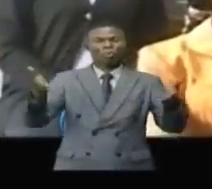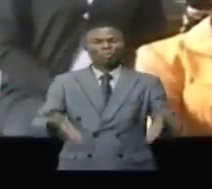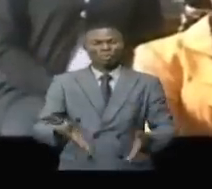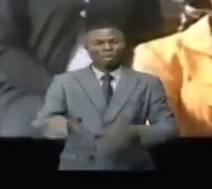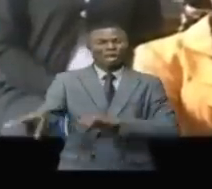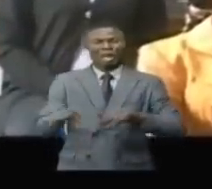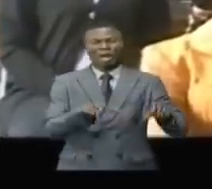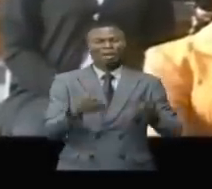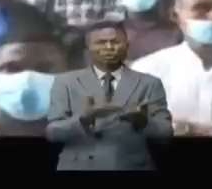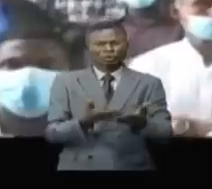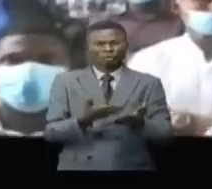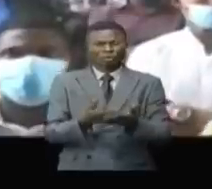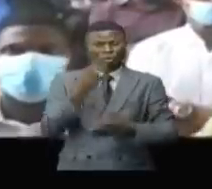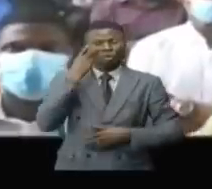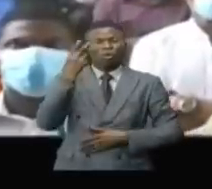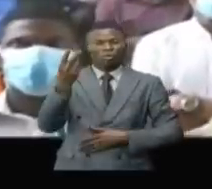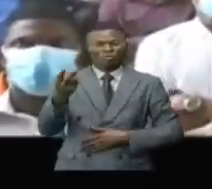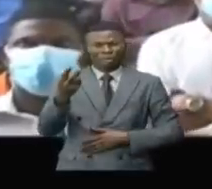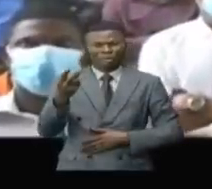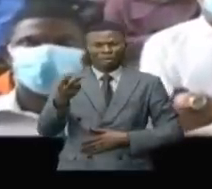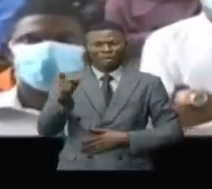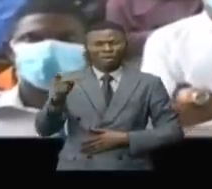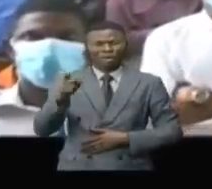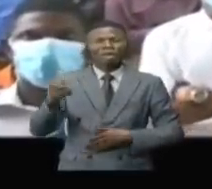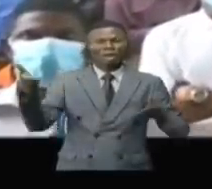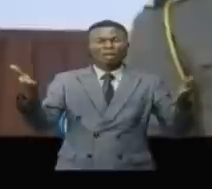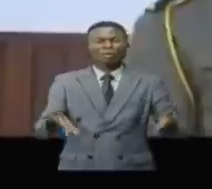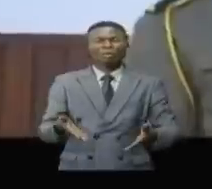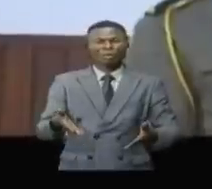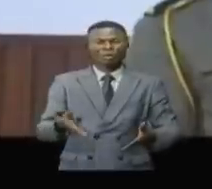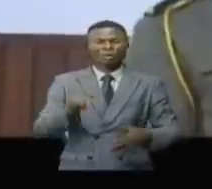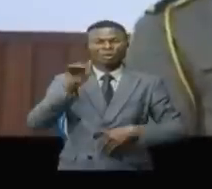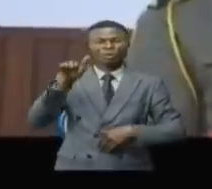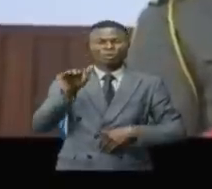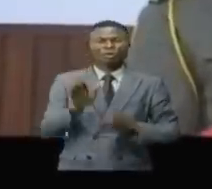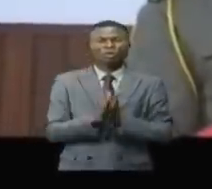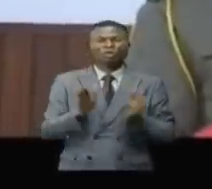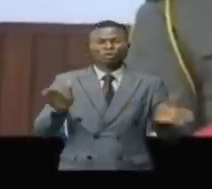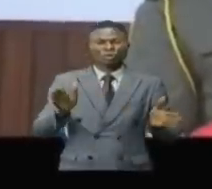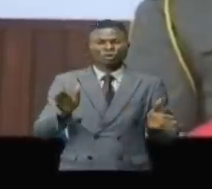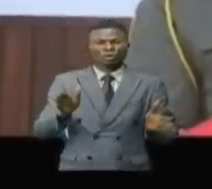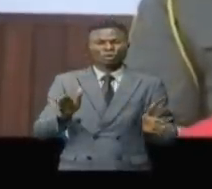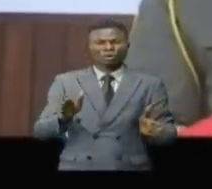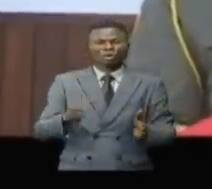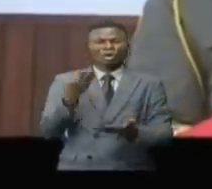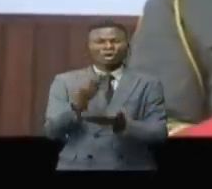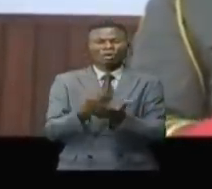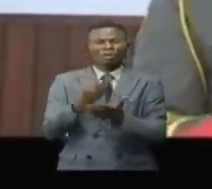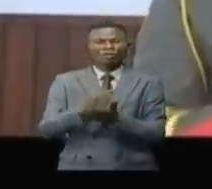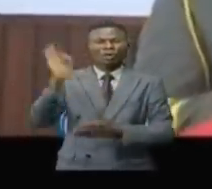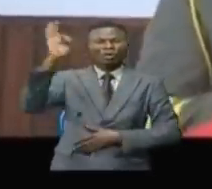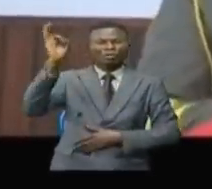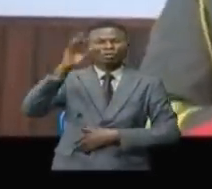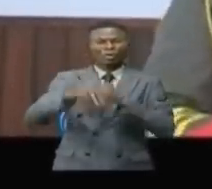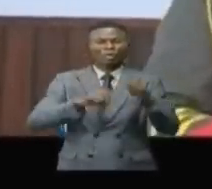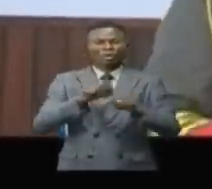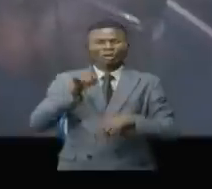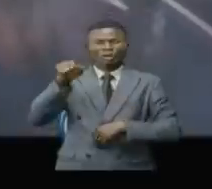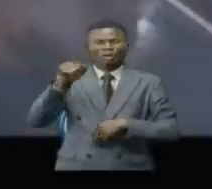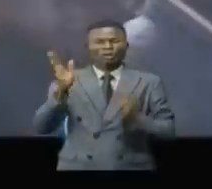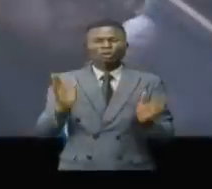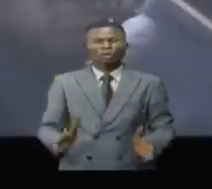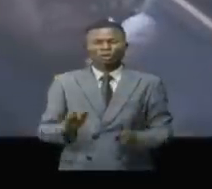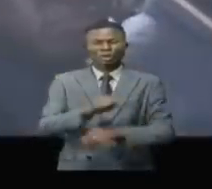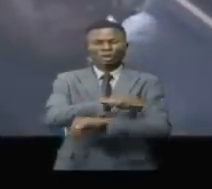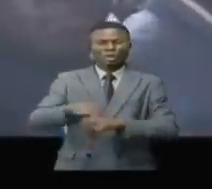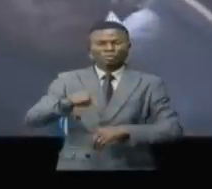cette matinée, on a remarqué la présence du directeur général du Fonds forestier national, du directeur de cabinet